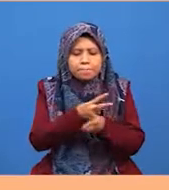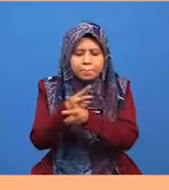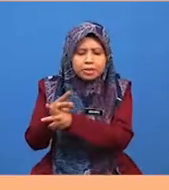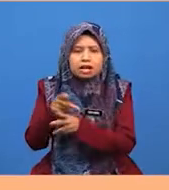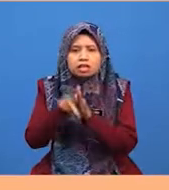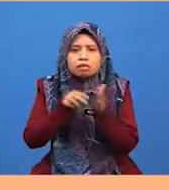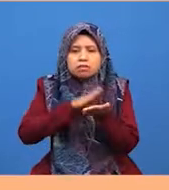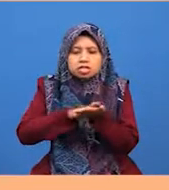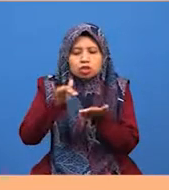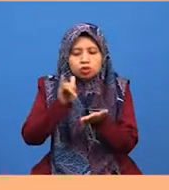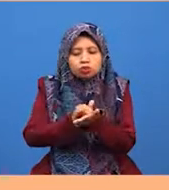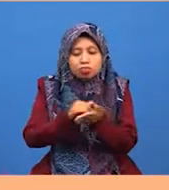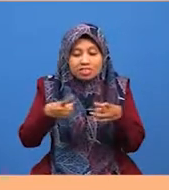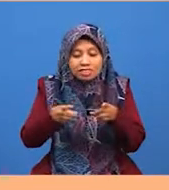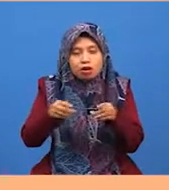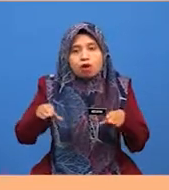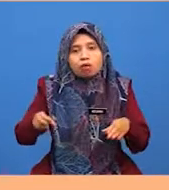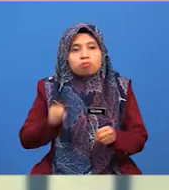membuang sampah.